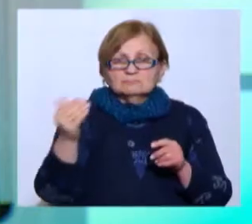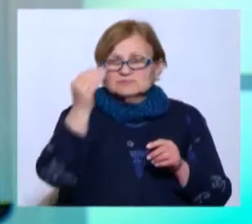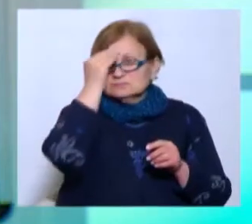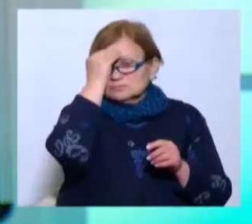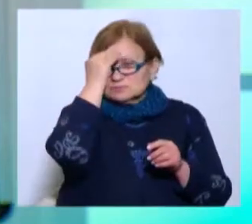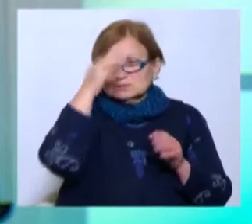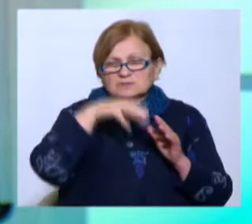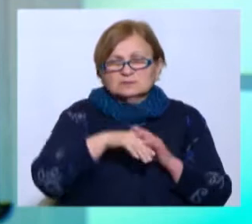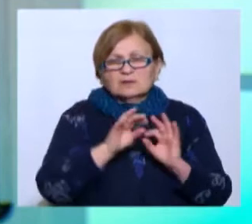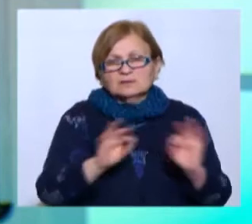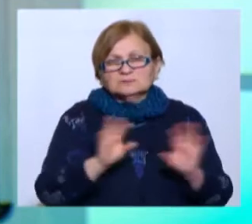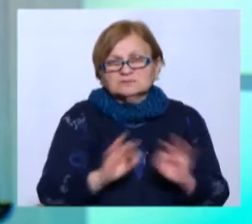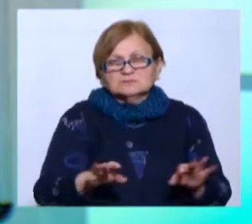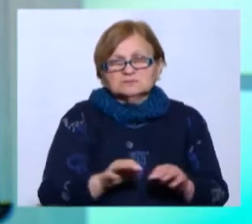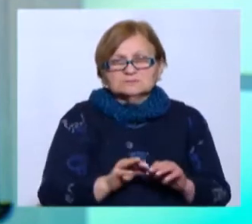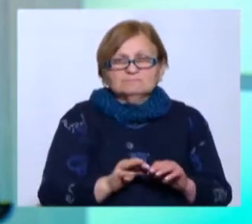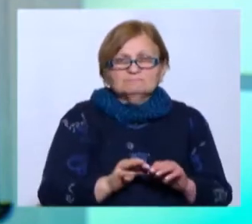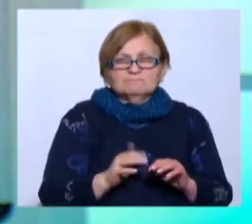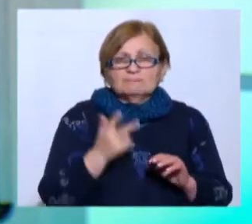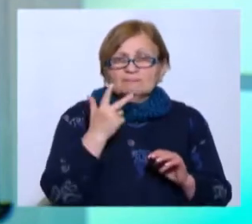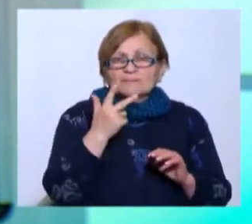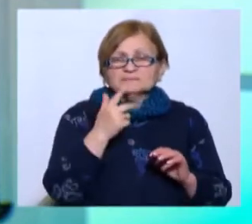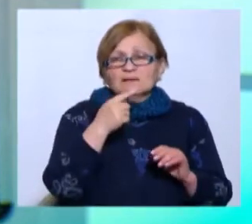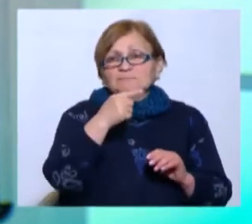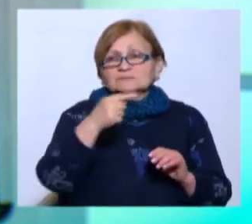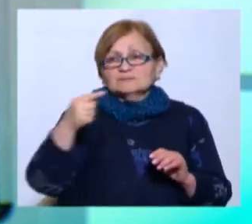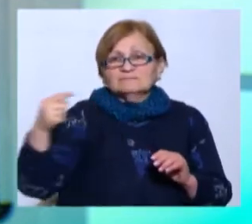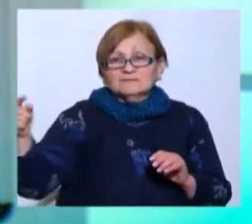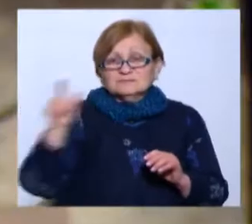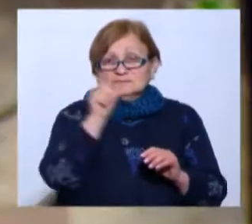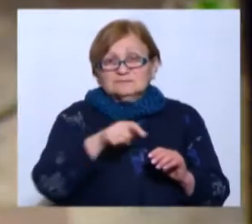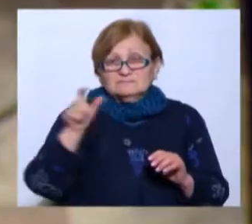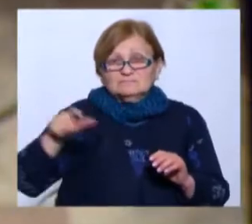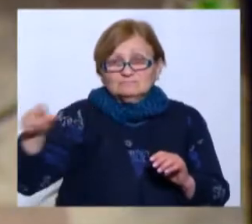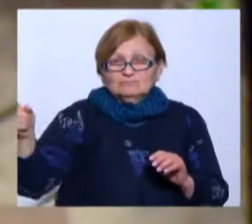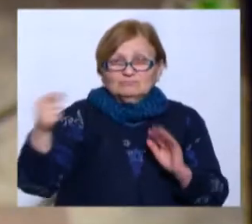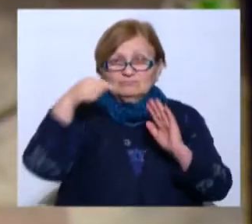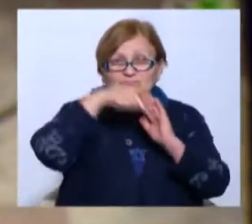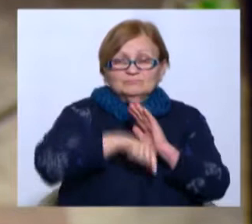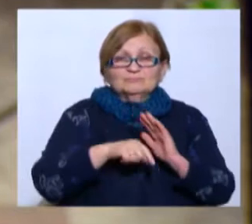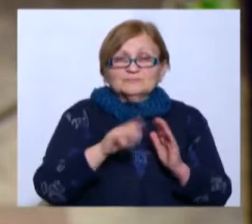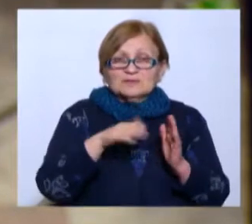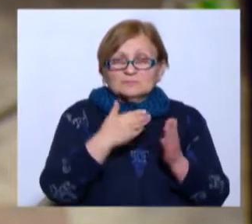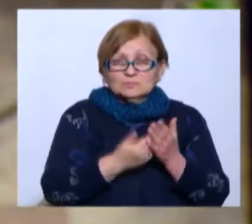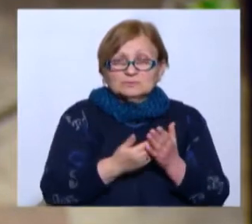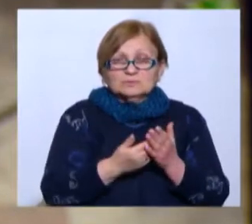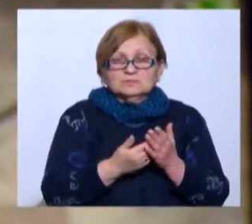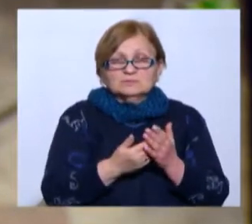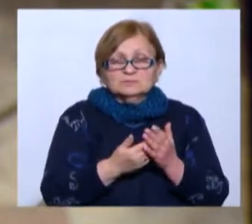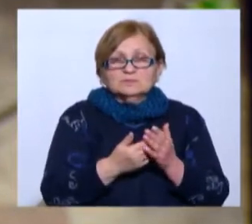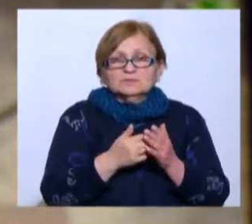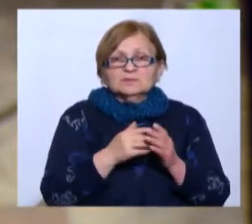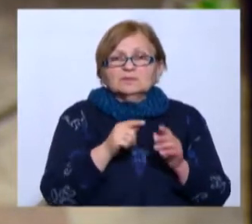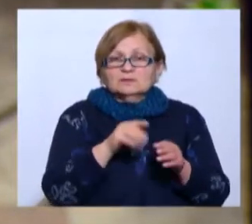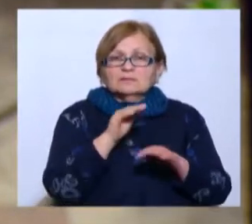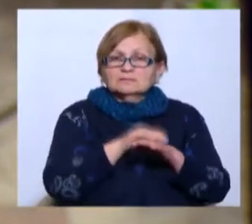მოსაზრების ახსნას. ანუ სამ ნაწარმოების მიხედვით შედგენილი თეზისში წარმოდგენილი